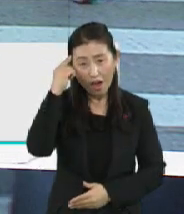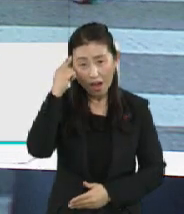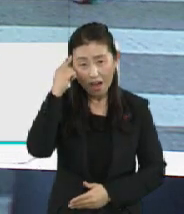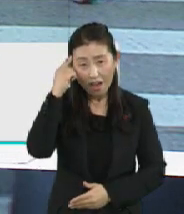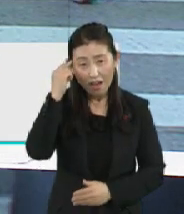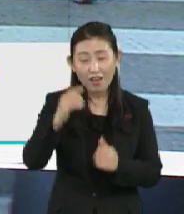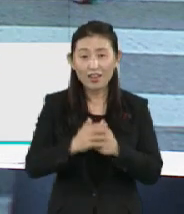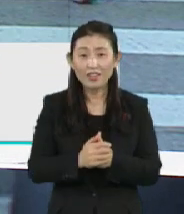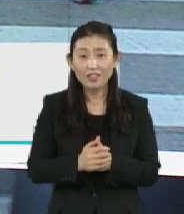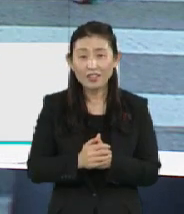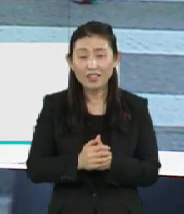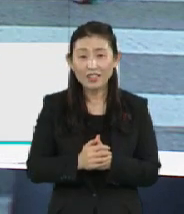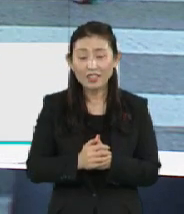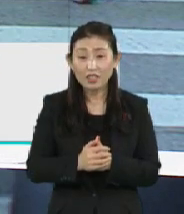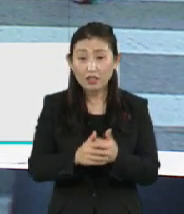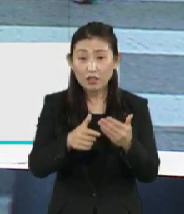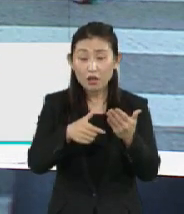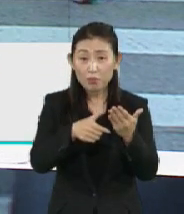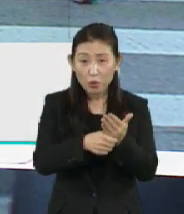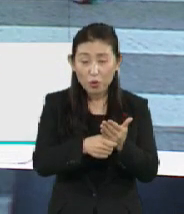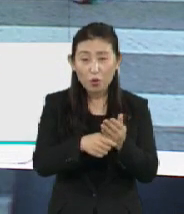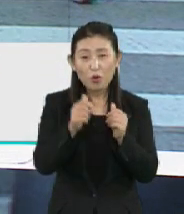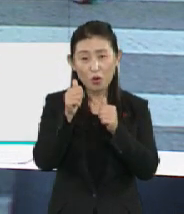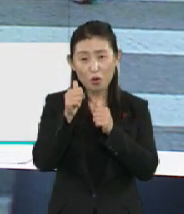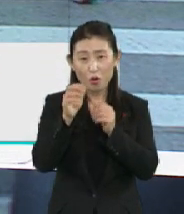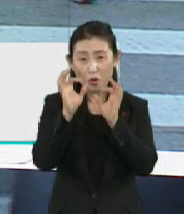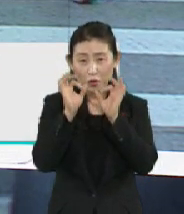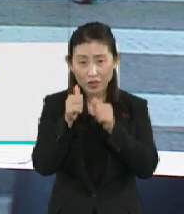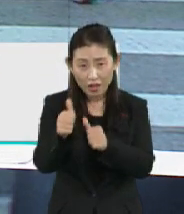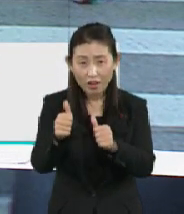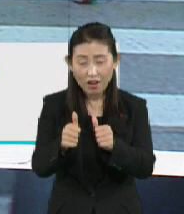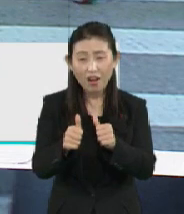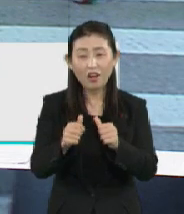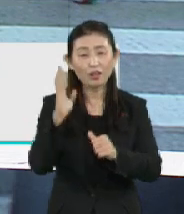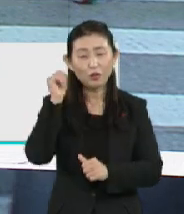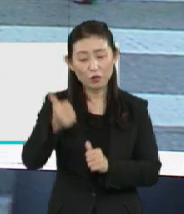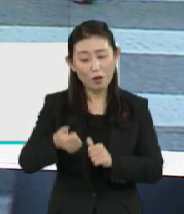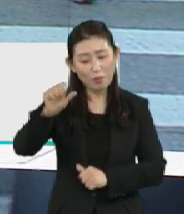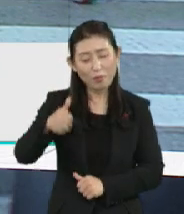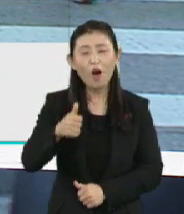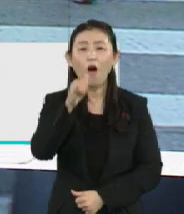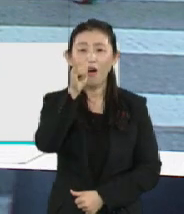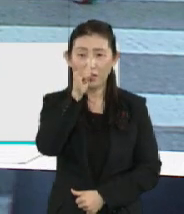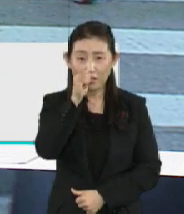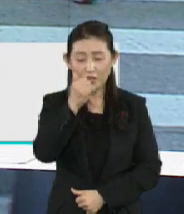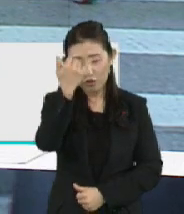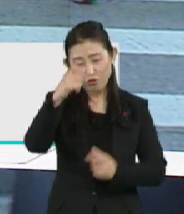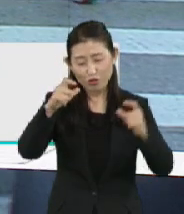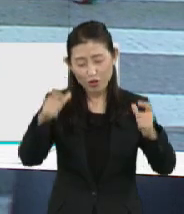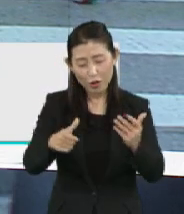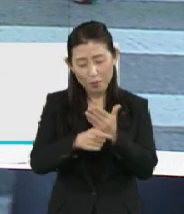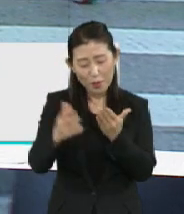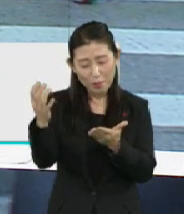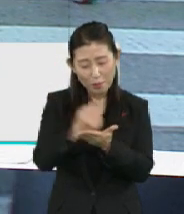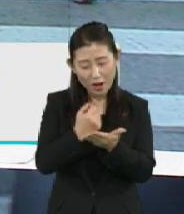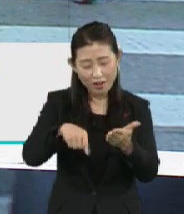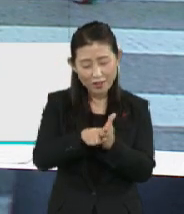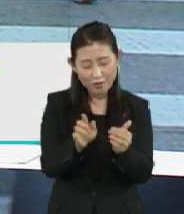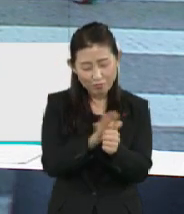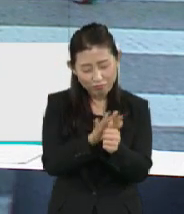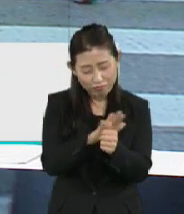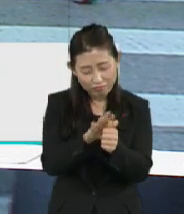공을 들이고 있는데 특히 지난 대선보다 인구가 늘어난 충남을 승부처로 보고 있습니다. 김진석 기자입니다.